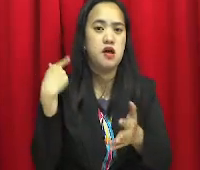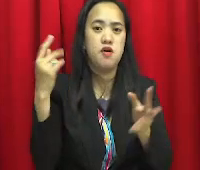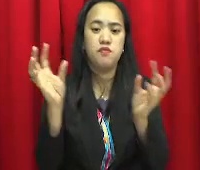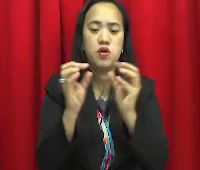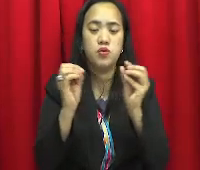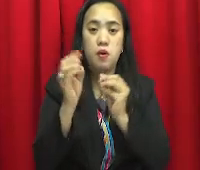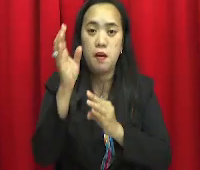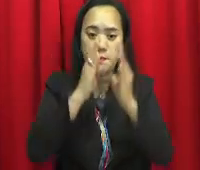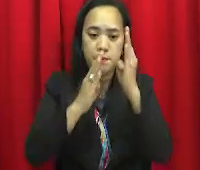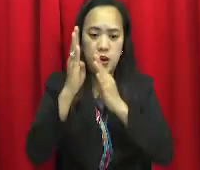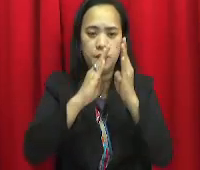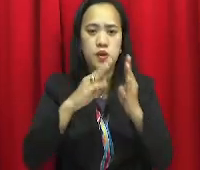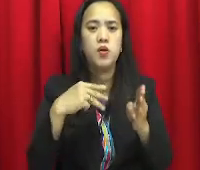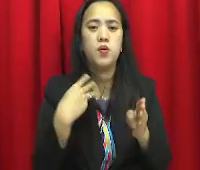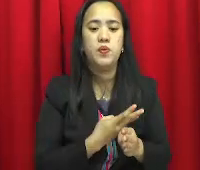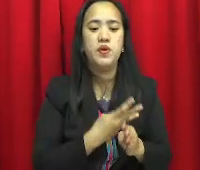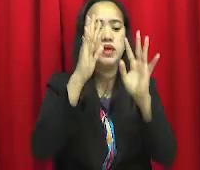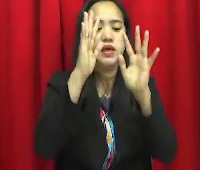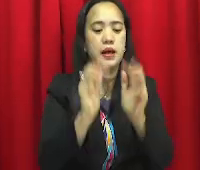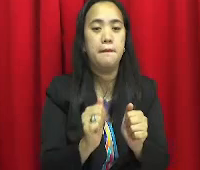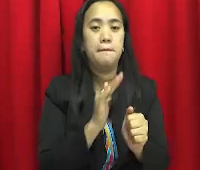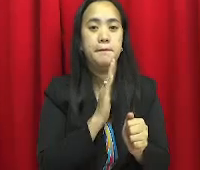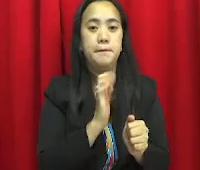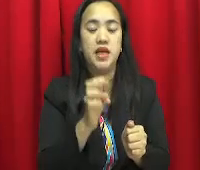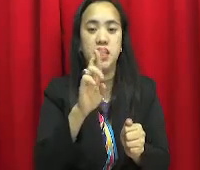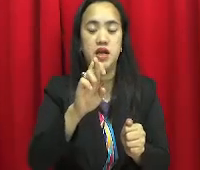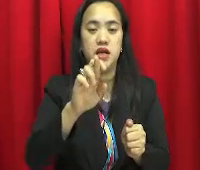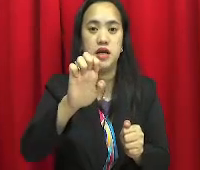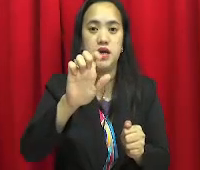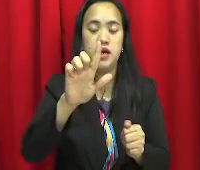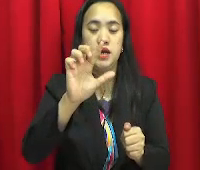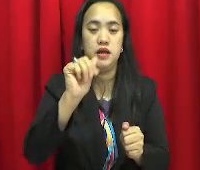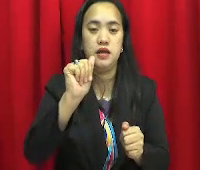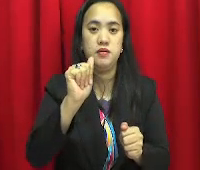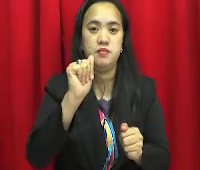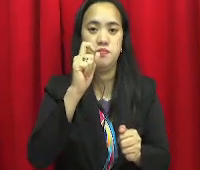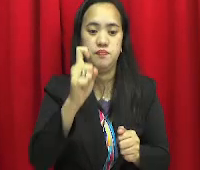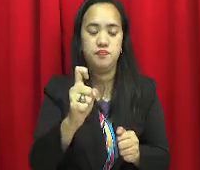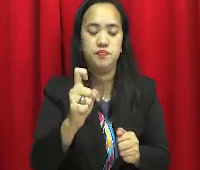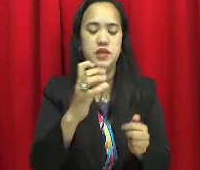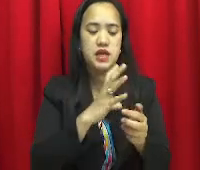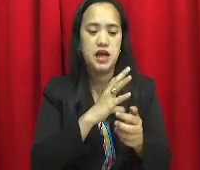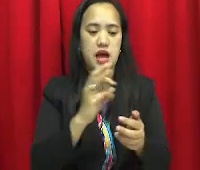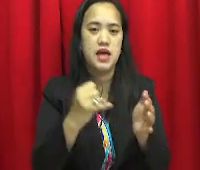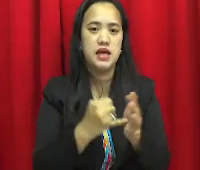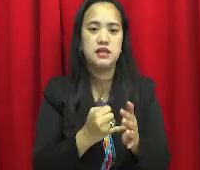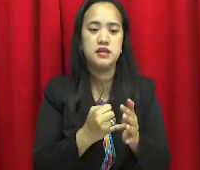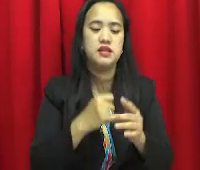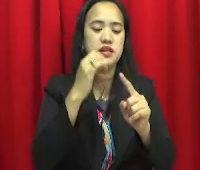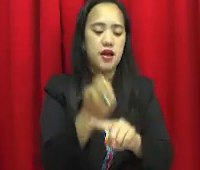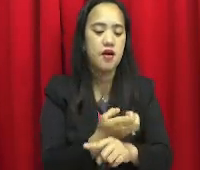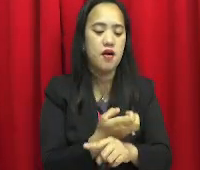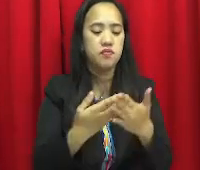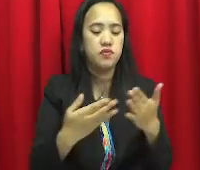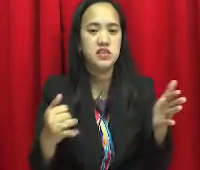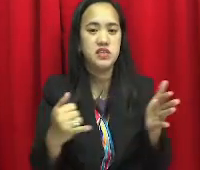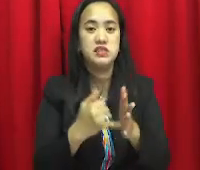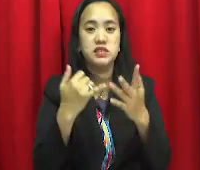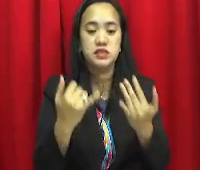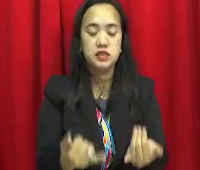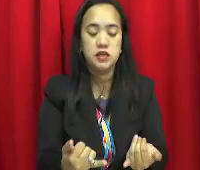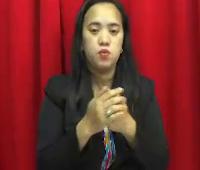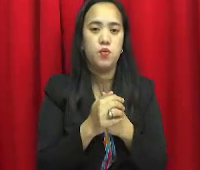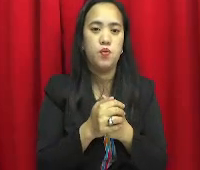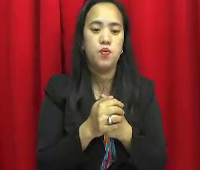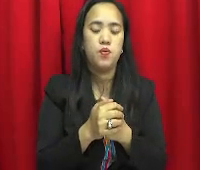na lang natin. Siniswitch natin na parang everything is cruise control or autopilot or, you